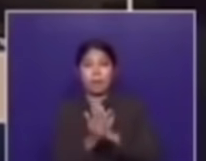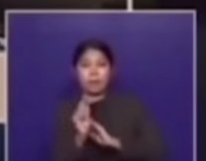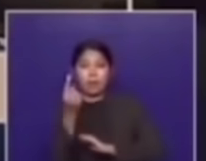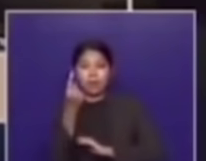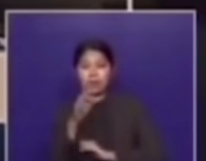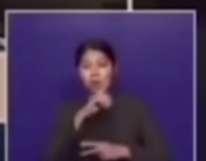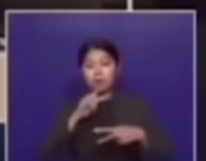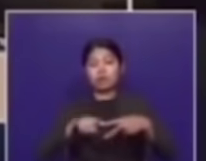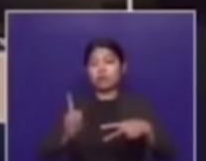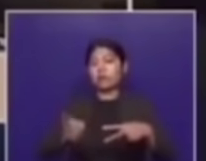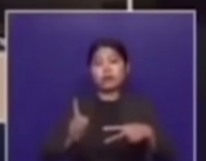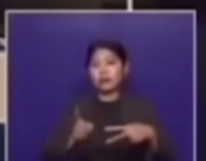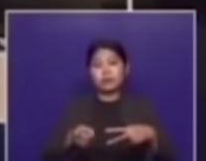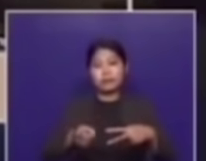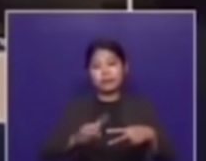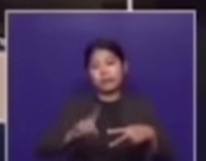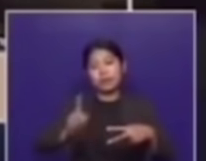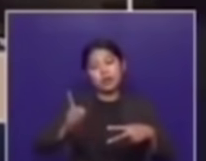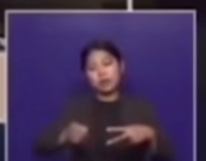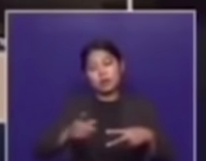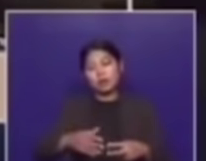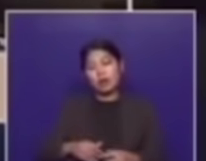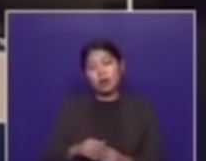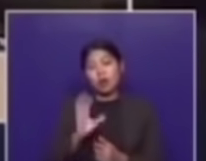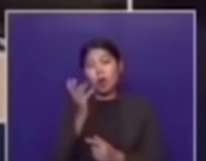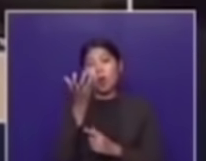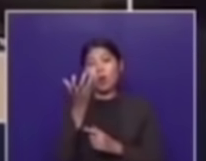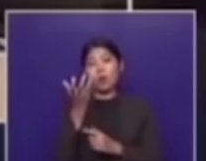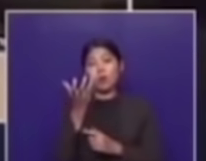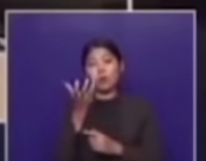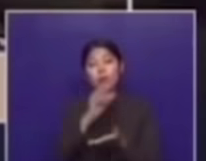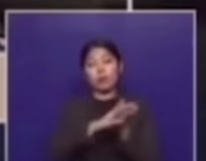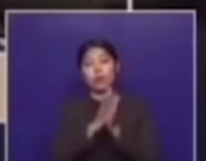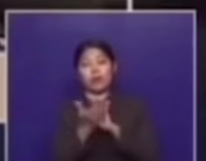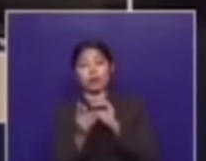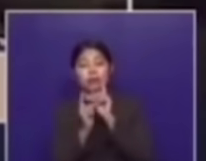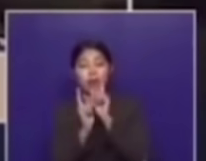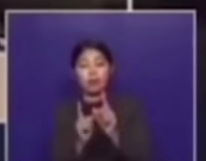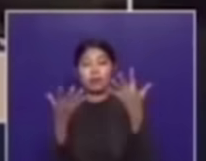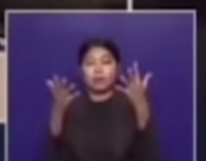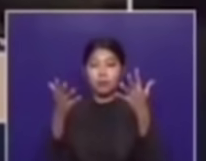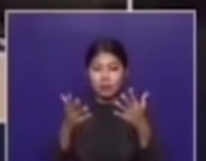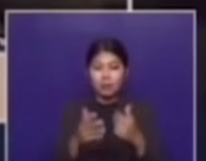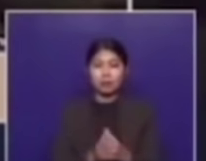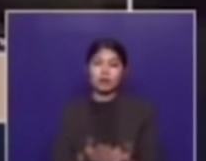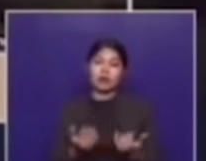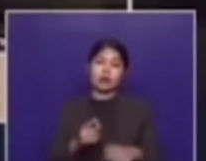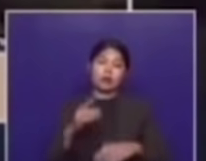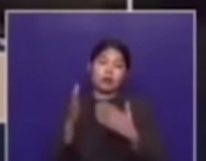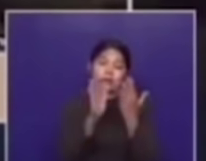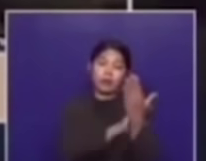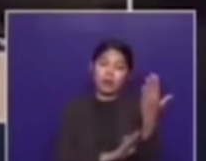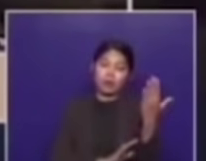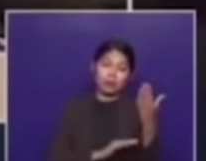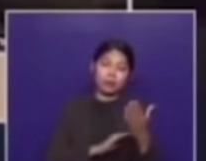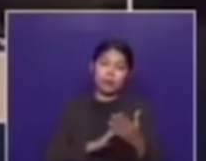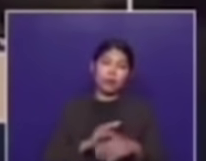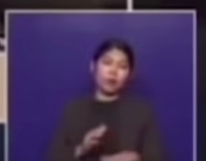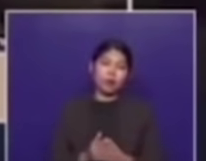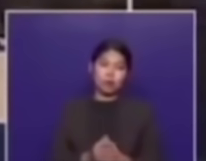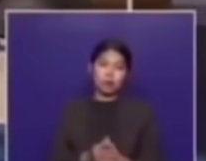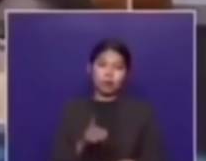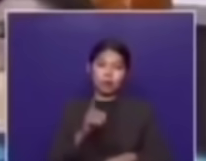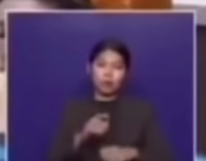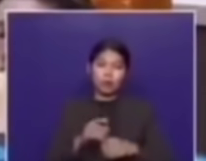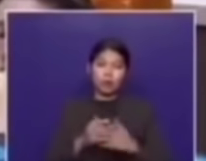รับในความเปลี่ยนแปลงแห่งยุคสมัยประเทศก็จะไปต่อไม่ได้ไม่มีเวลาไม่มีสมาธิที่จะ